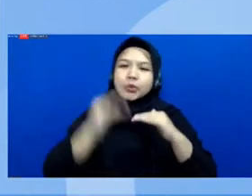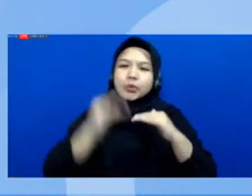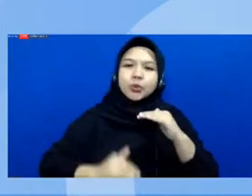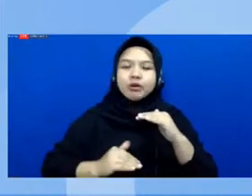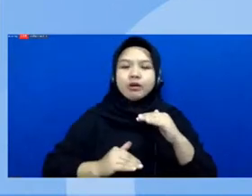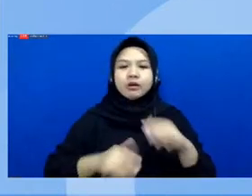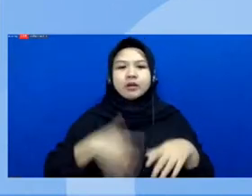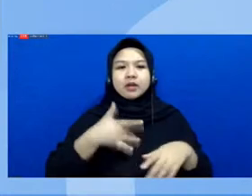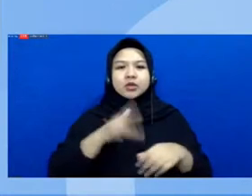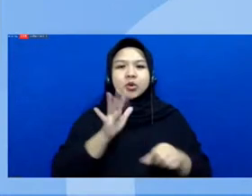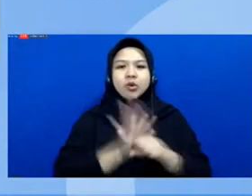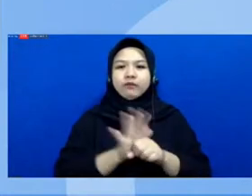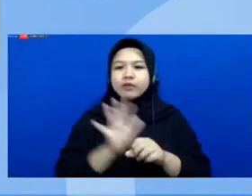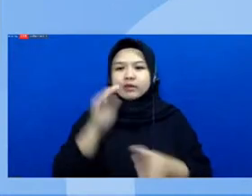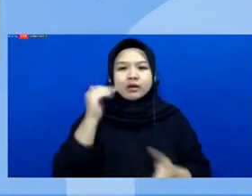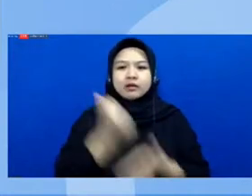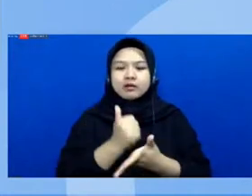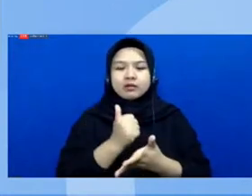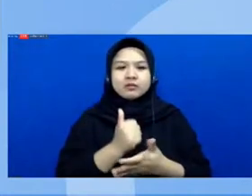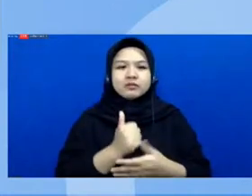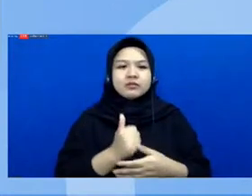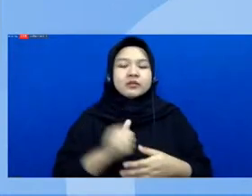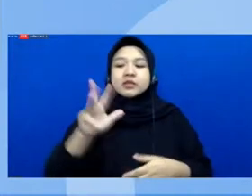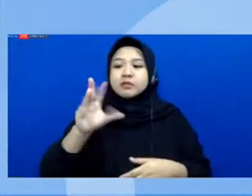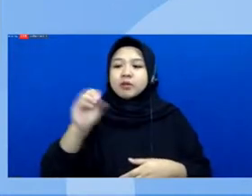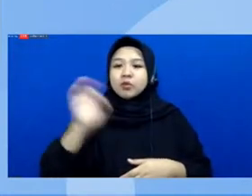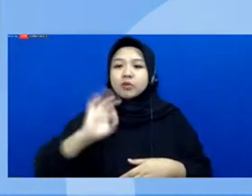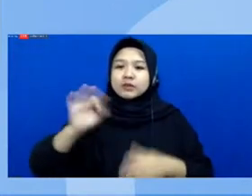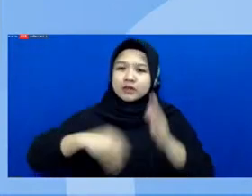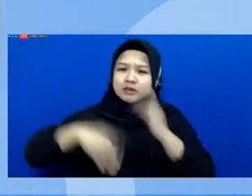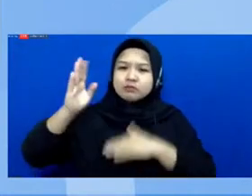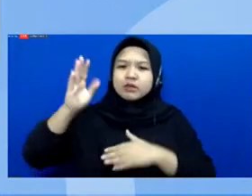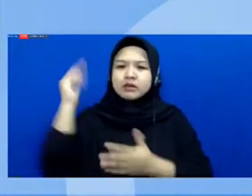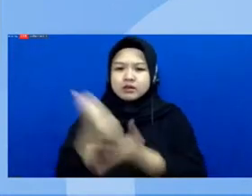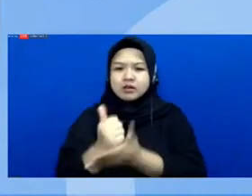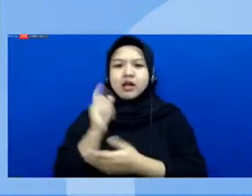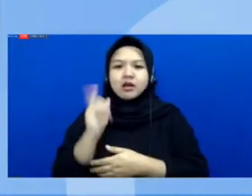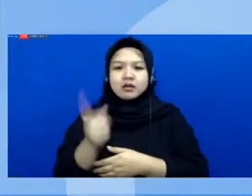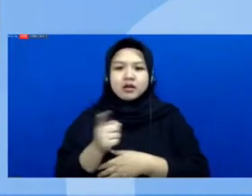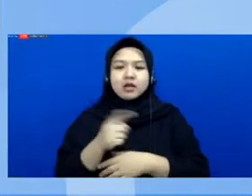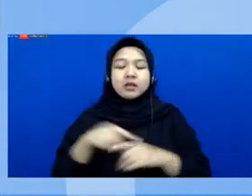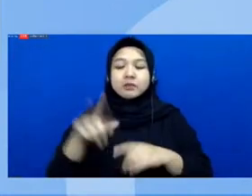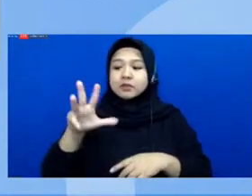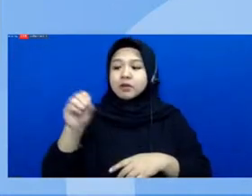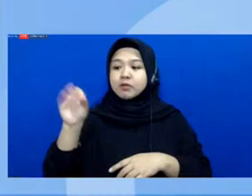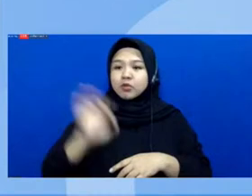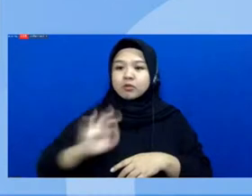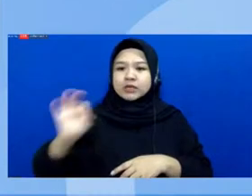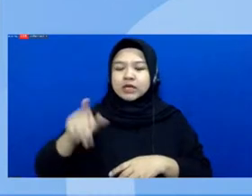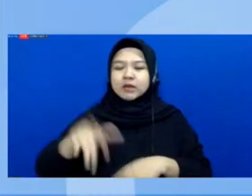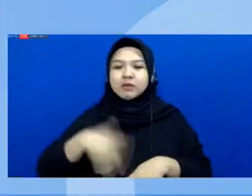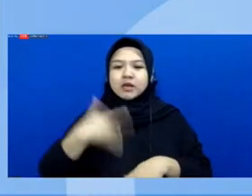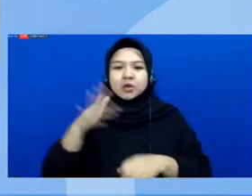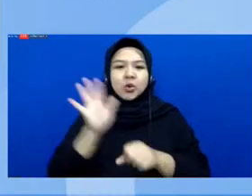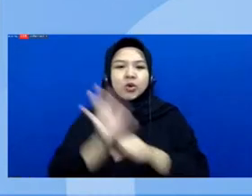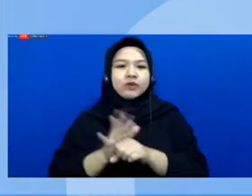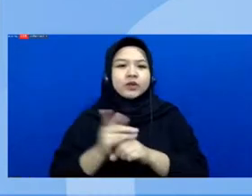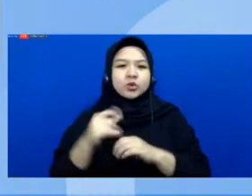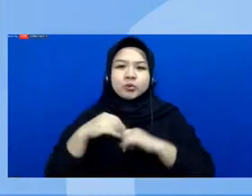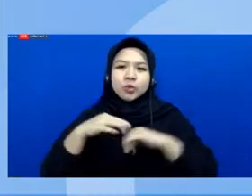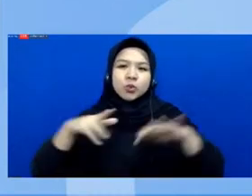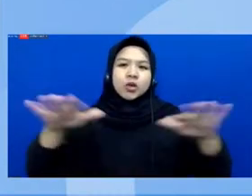menganggap COVID itu nggak real. More than 90% menganggap itu real. Tetapi di antara 90% ini, yang merasa COVID itu sangat menular,